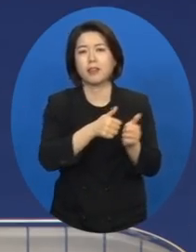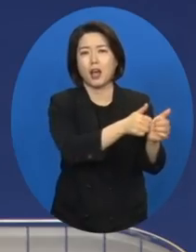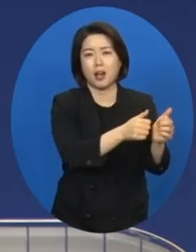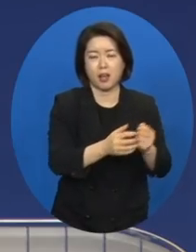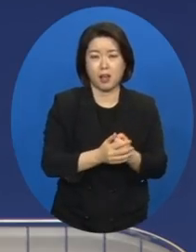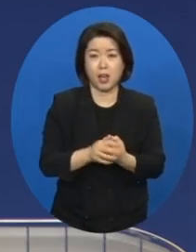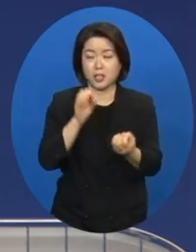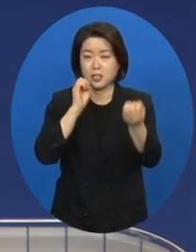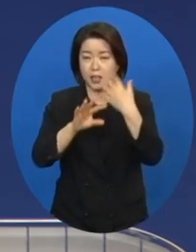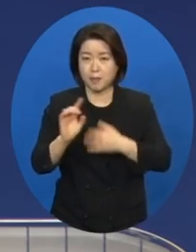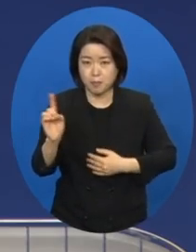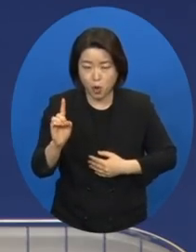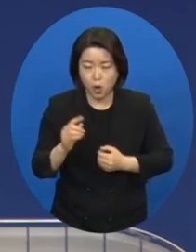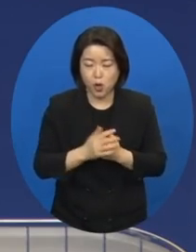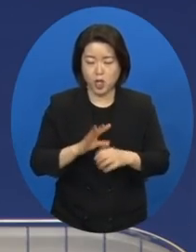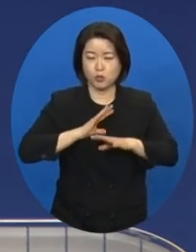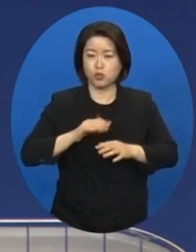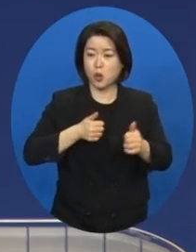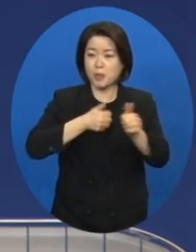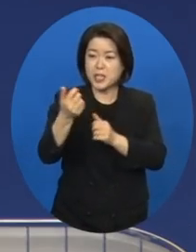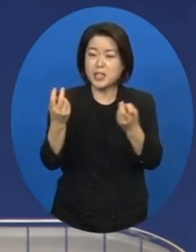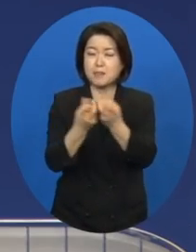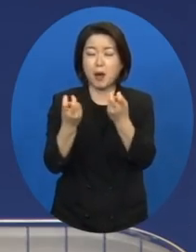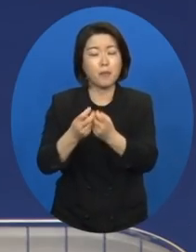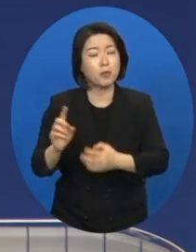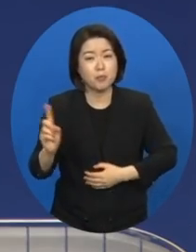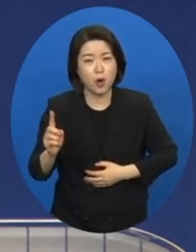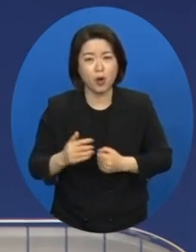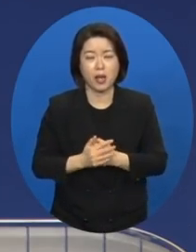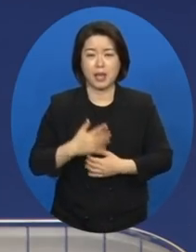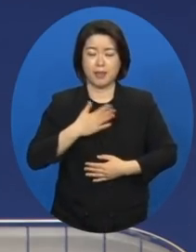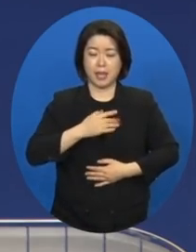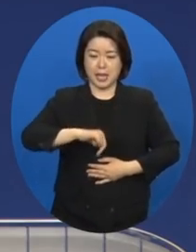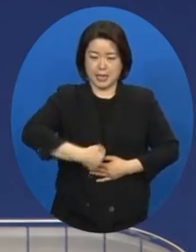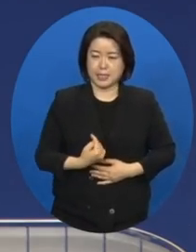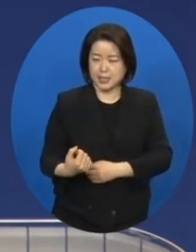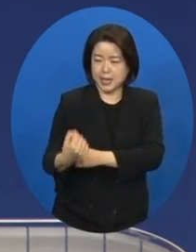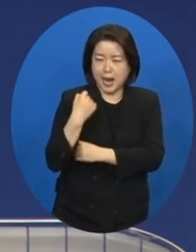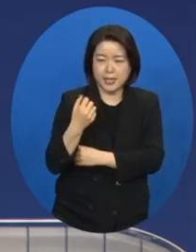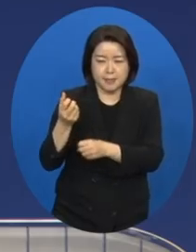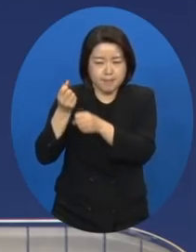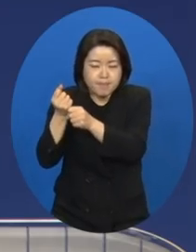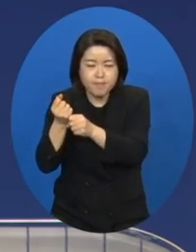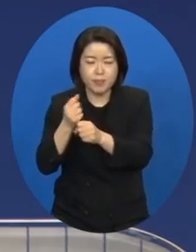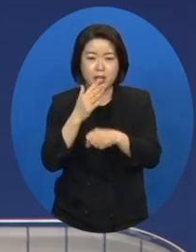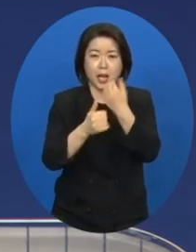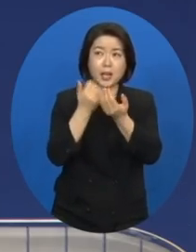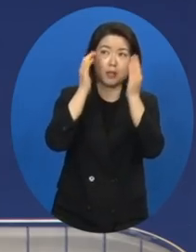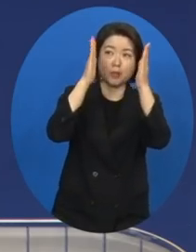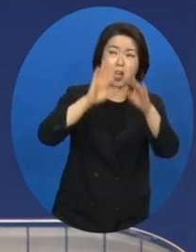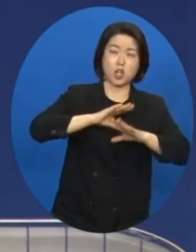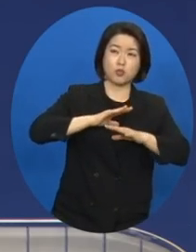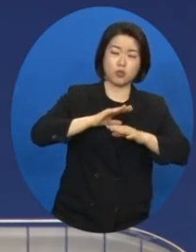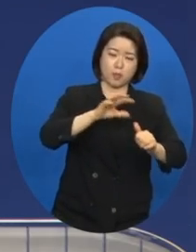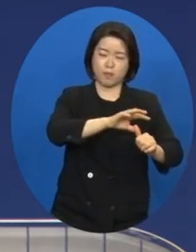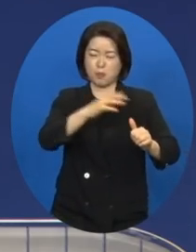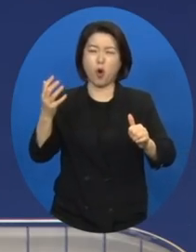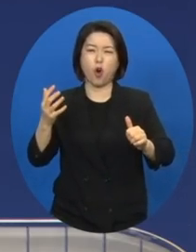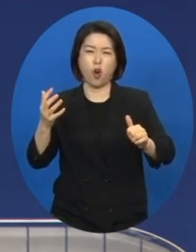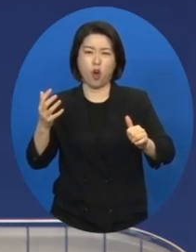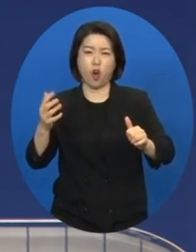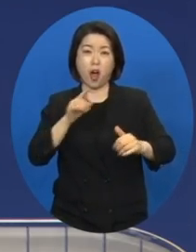두려움을 이길 수 있는 방법은 우리 자신의 힘에 의존하면서 하나님을 향한 두려움에서 벗어나라는